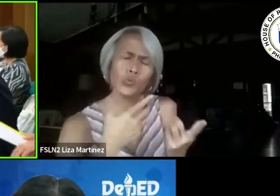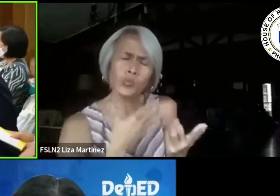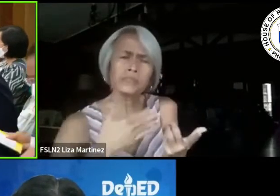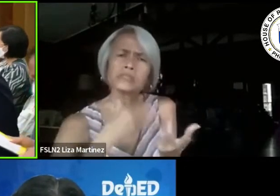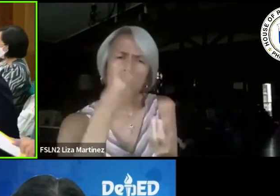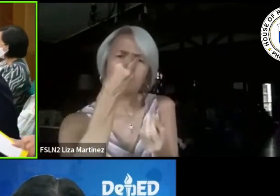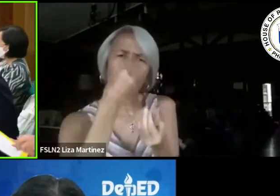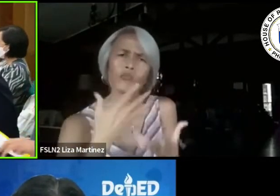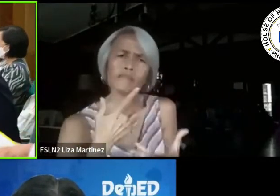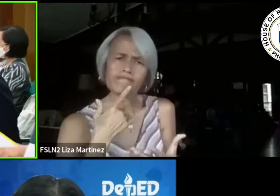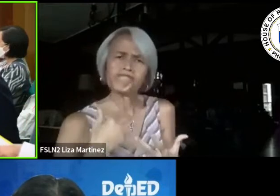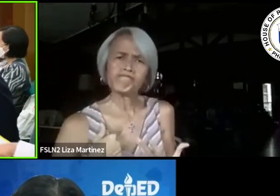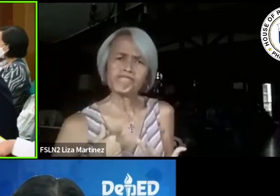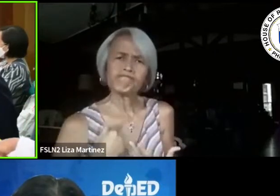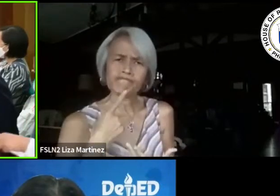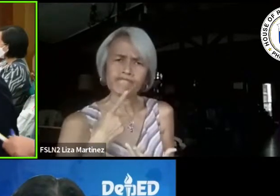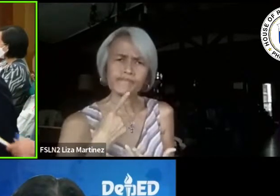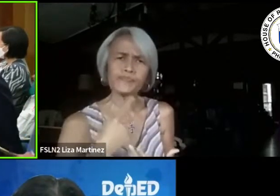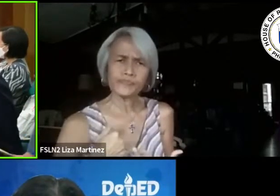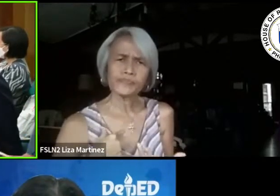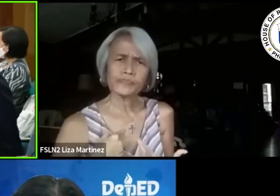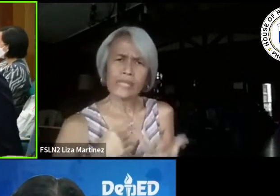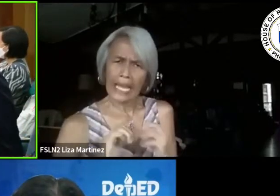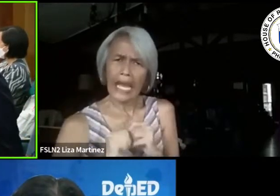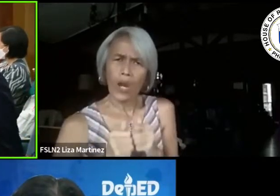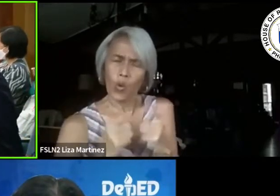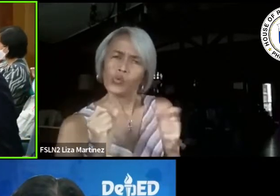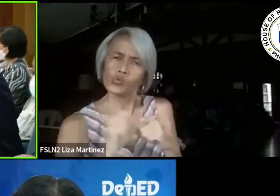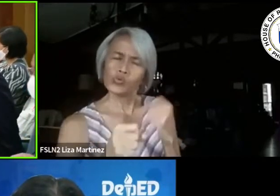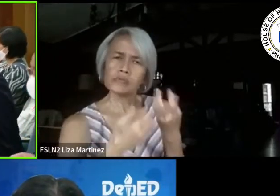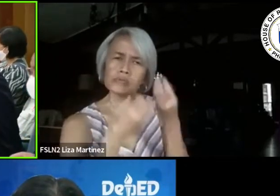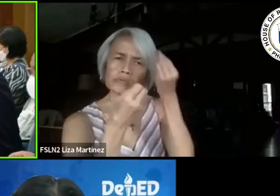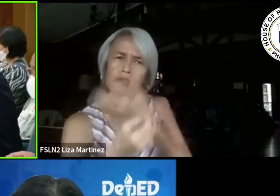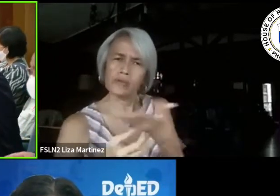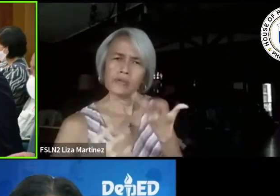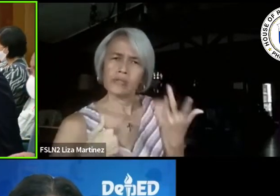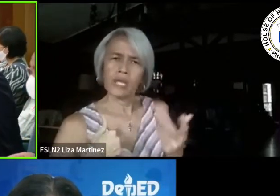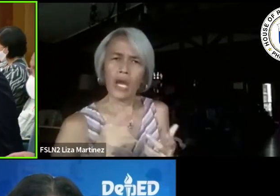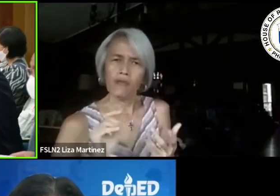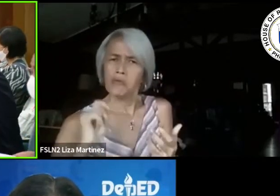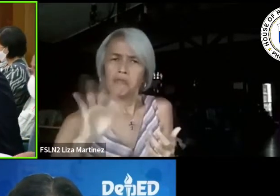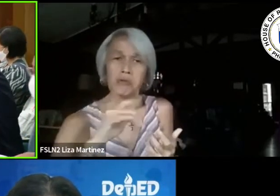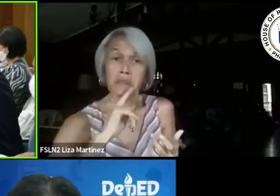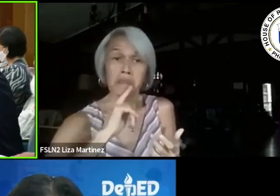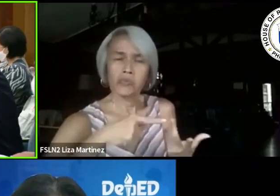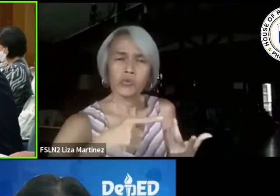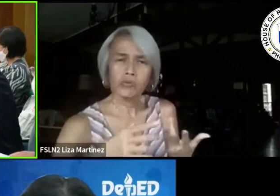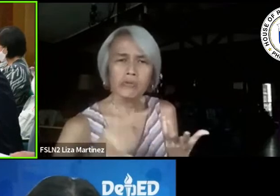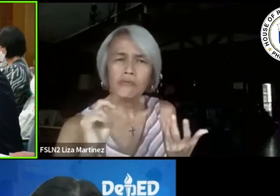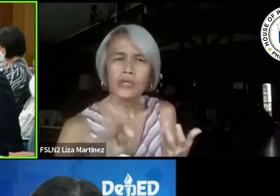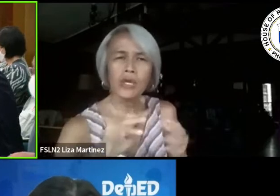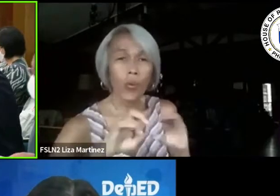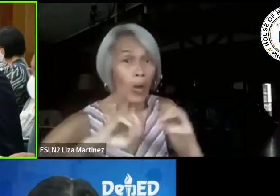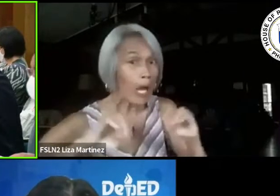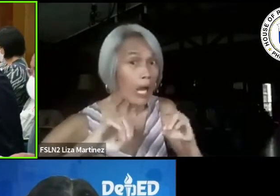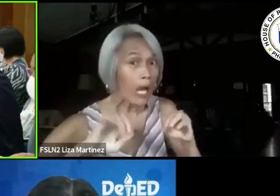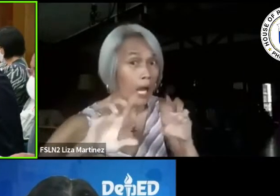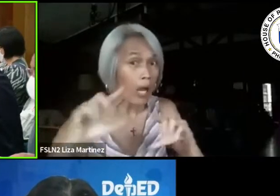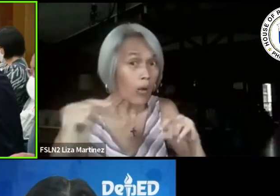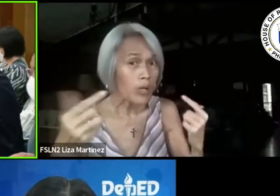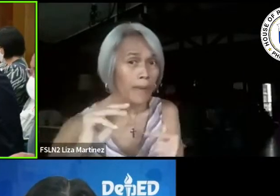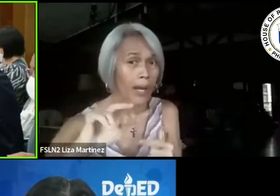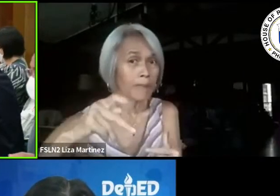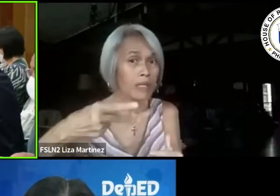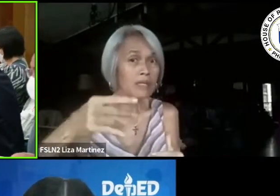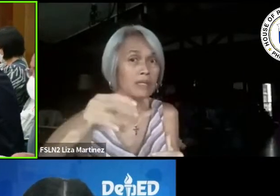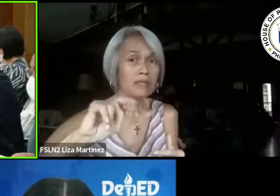forward the way we should move forward. And yung akin, yung pareho po yun. Dapat kompleto yung from the students' context